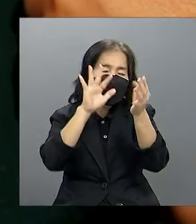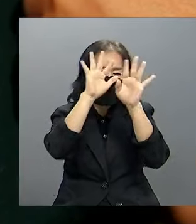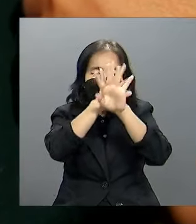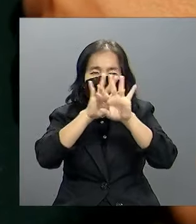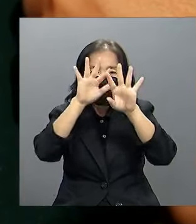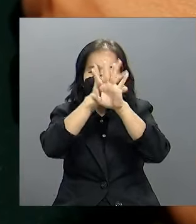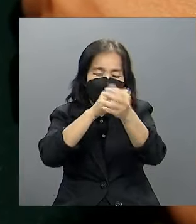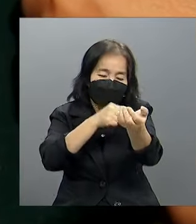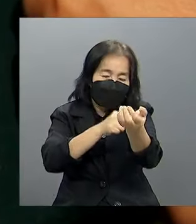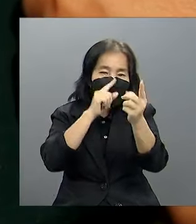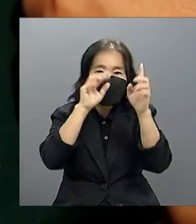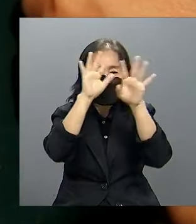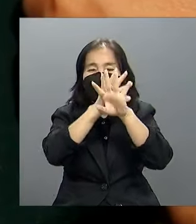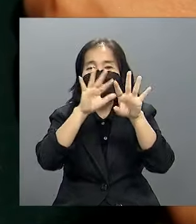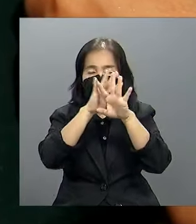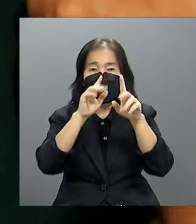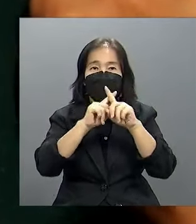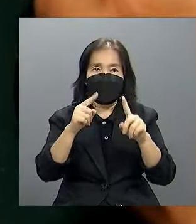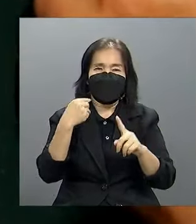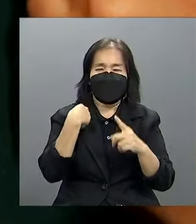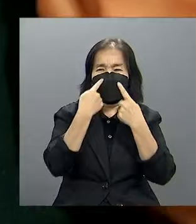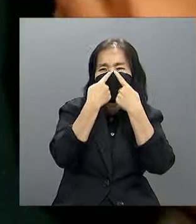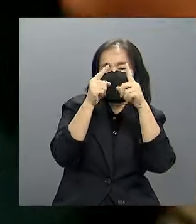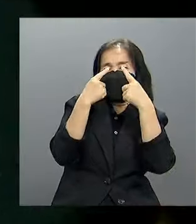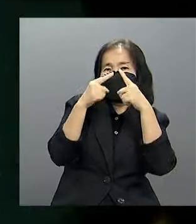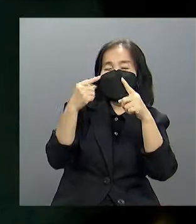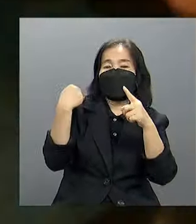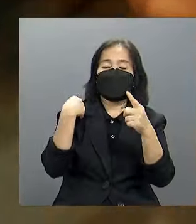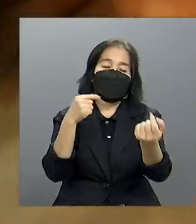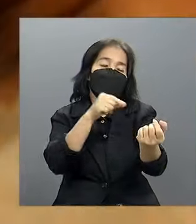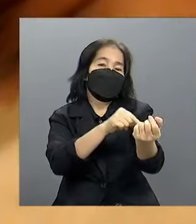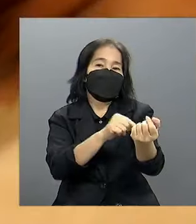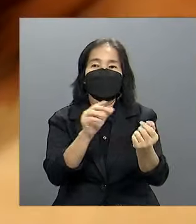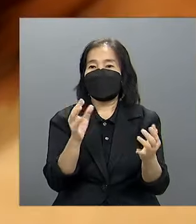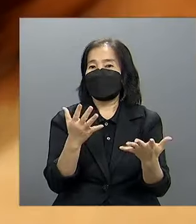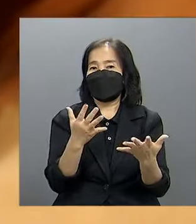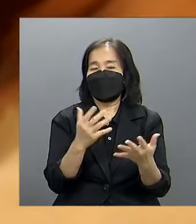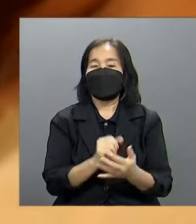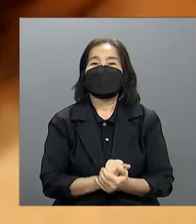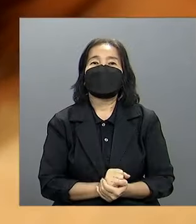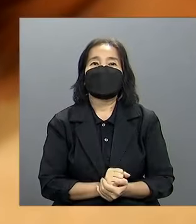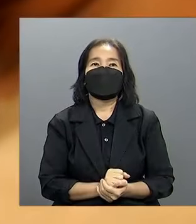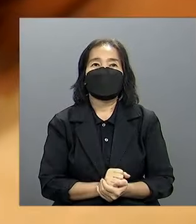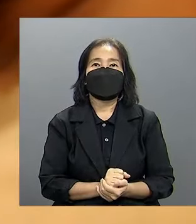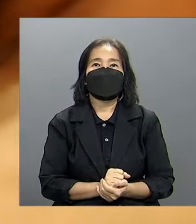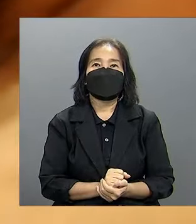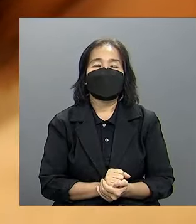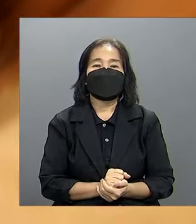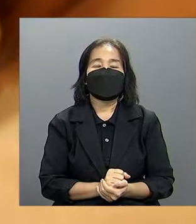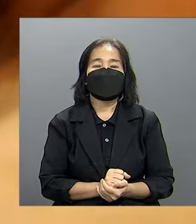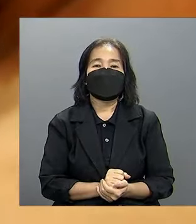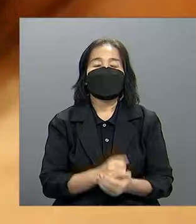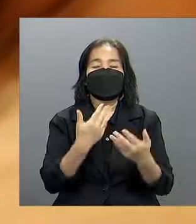ยอะแต่ว่าตัวแปลกๆบางทีเขาก็ไม่ได้เอามาทดสอบเราอะไรเงี้ยเป็นต้นเนี่ยค่ะแล้วก็อีกวิธีนึงเลย